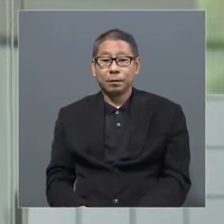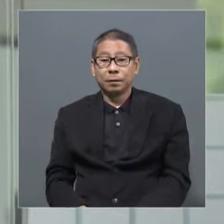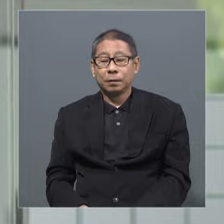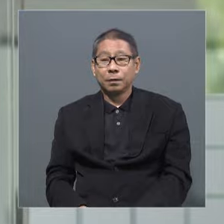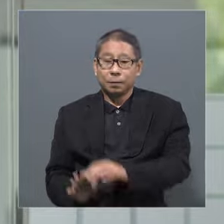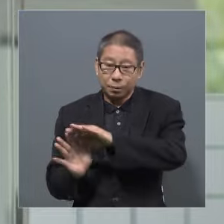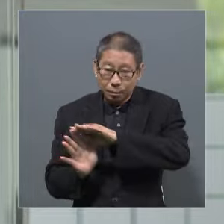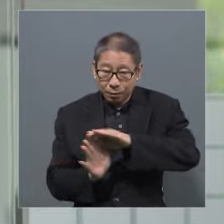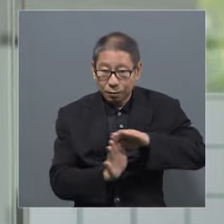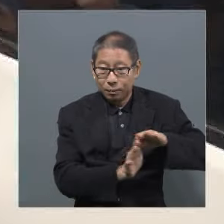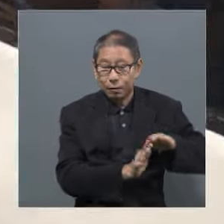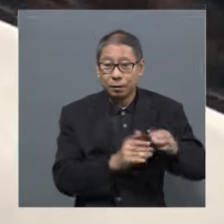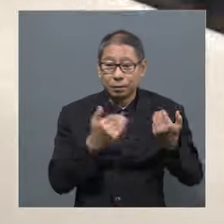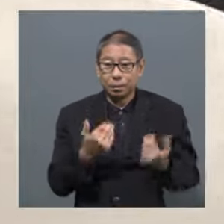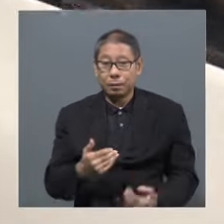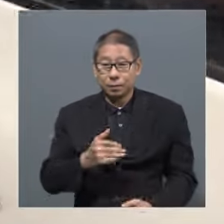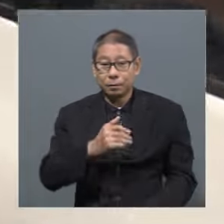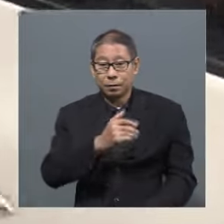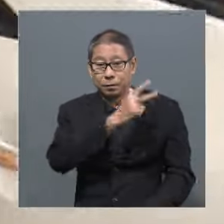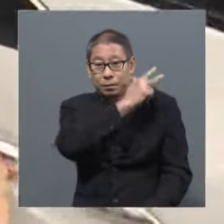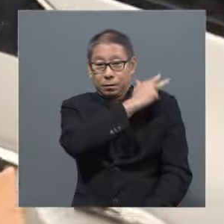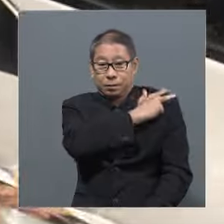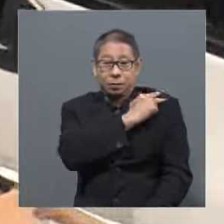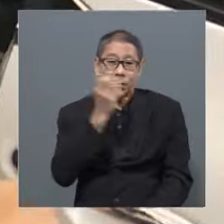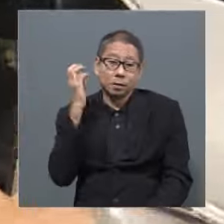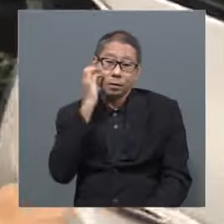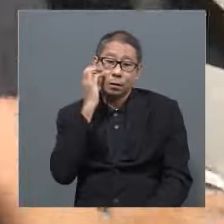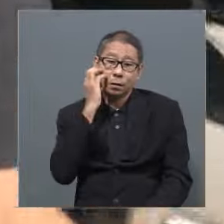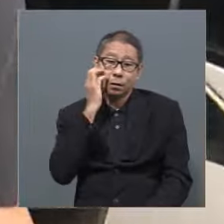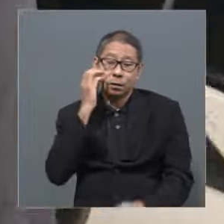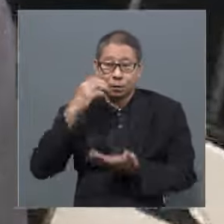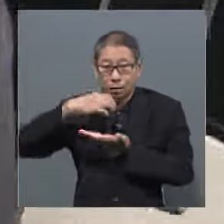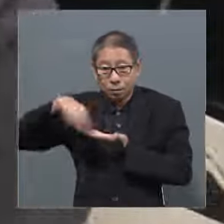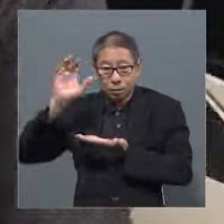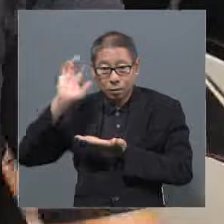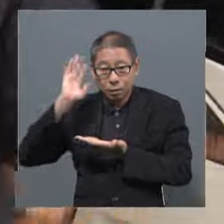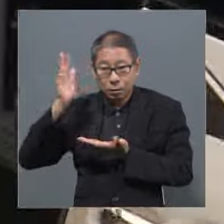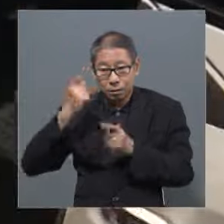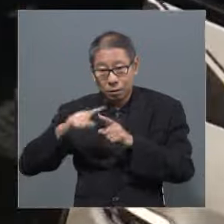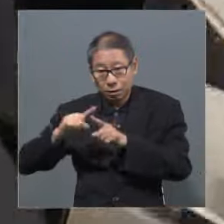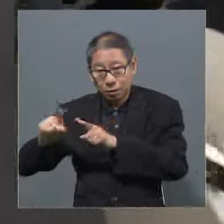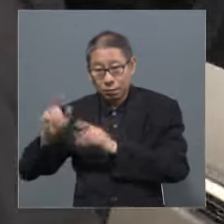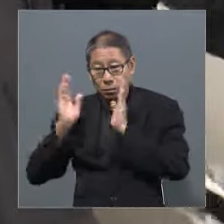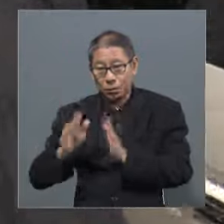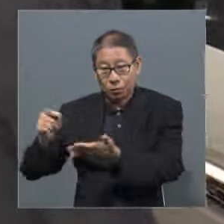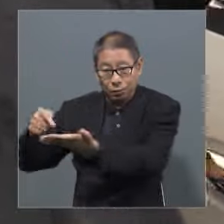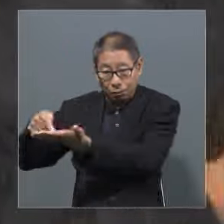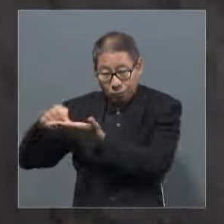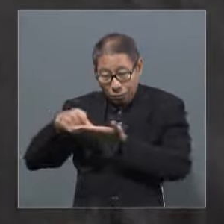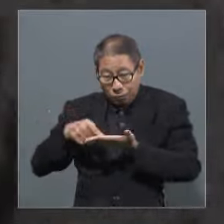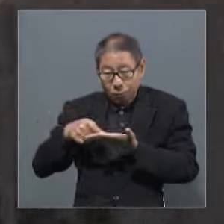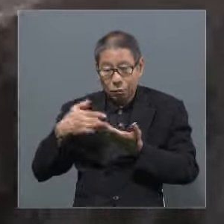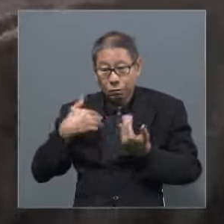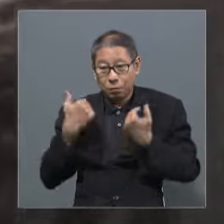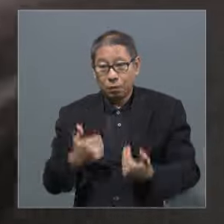ส่วนกรณีของพลตำรวจเอกสุรเชษฐหัพานที่ออกมาเปิดเผยหลายเรื่องเหมือนกันนะแล้วก็มีเรื่องร้องเรียนอีกหลายเรื่องเหมือนกัน